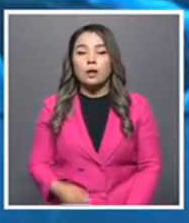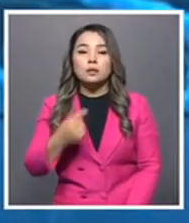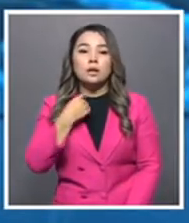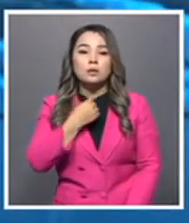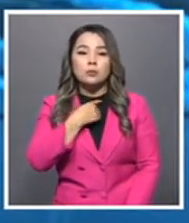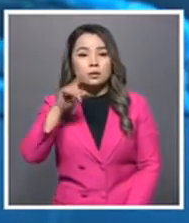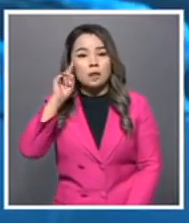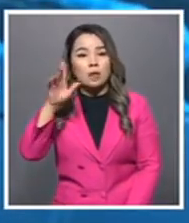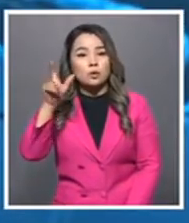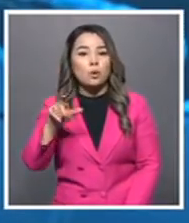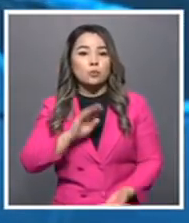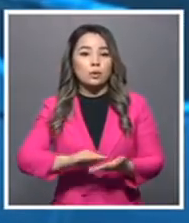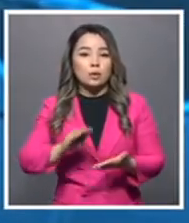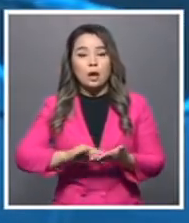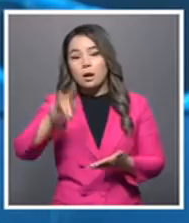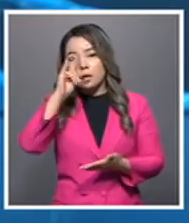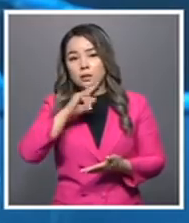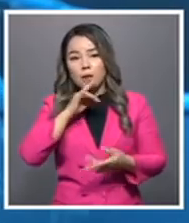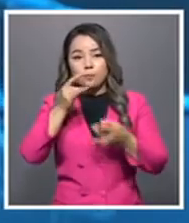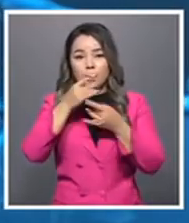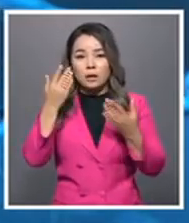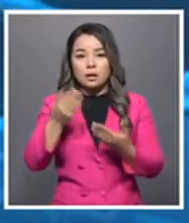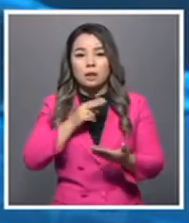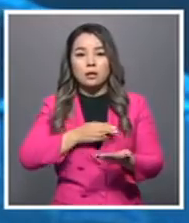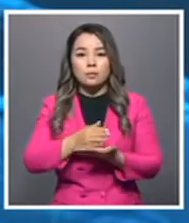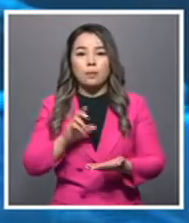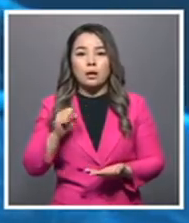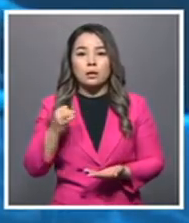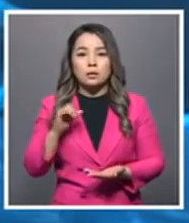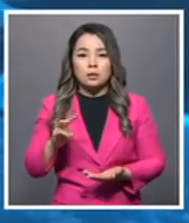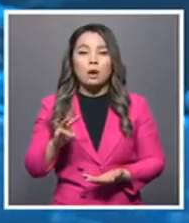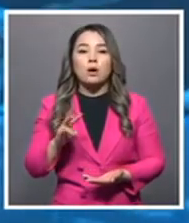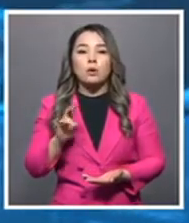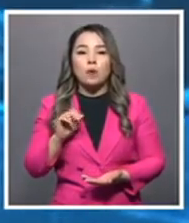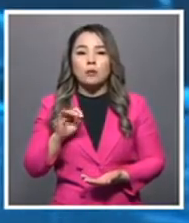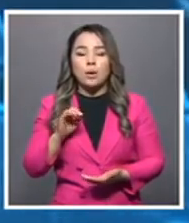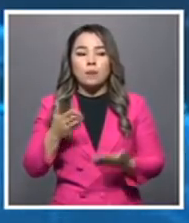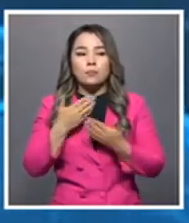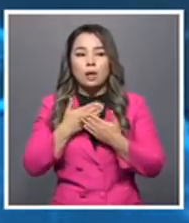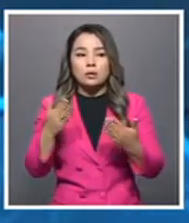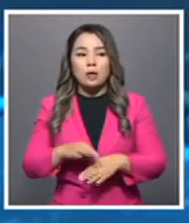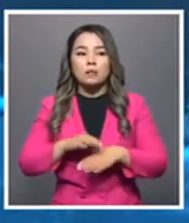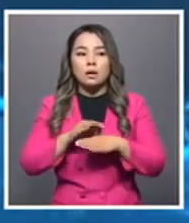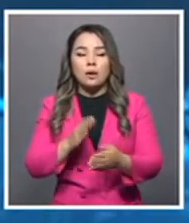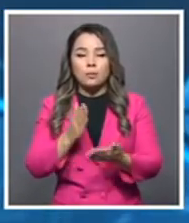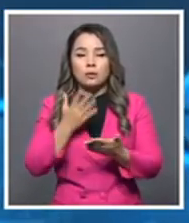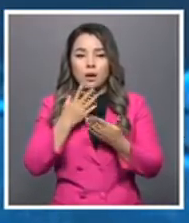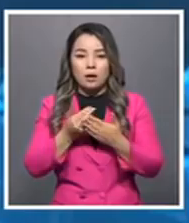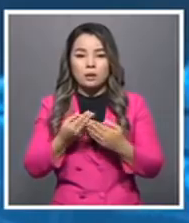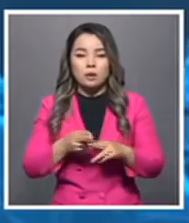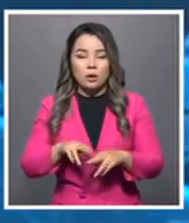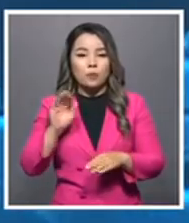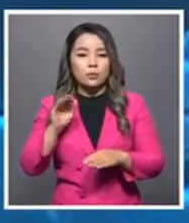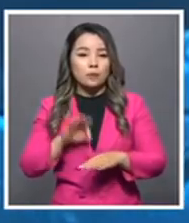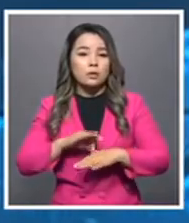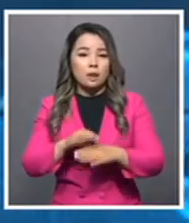Талдықорғанда танымал тележурналист Қазақстанның мәдениет қайраткері Бейсен Құранбекті ел жұрт соңғы сапарға шығарып салды. Халқының сүйікті ұлымен